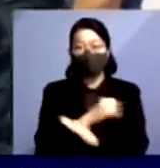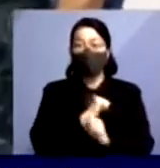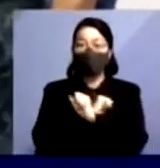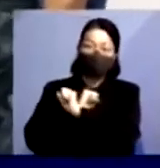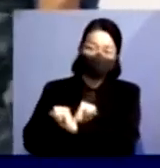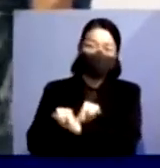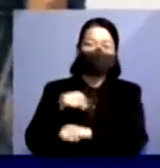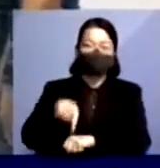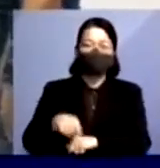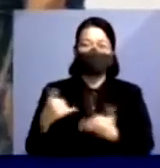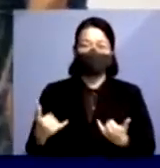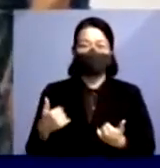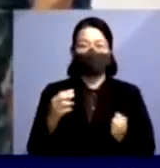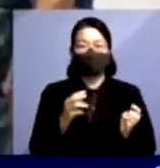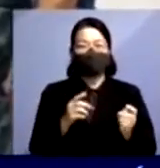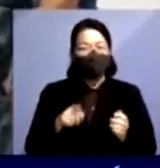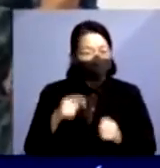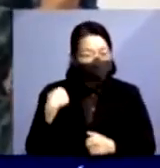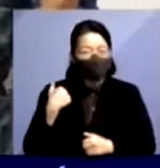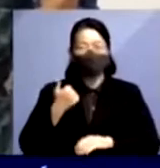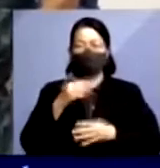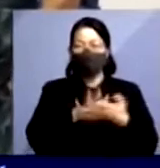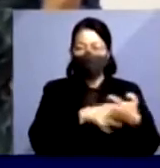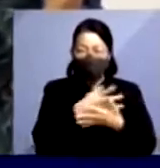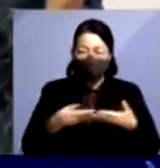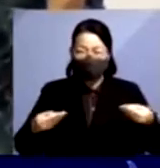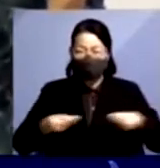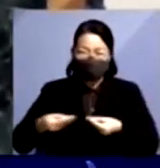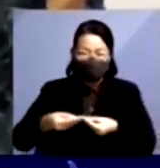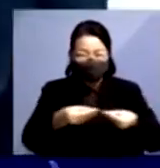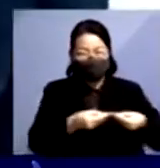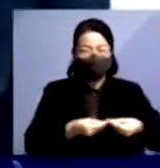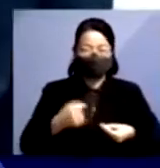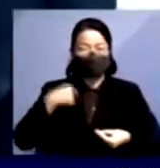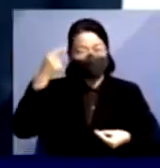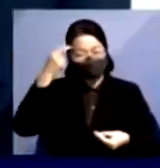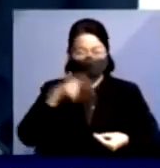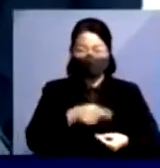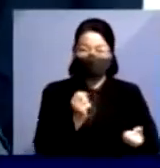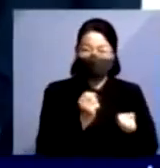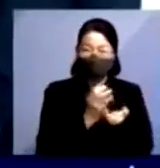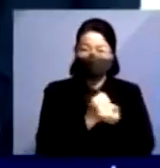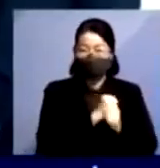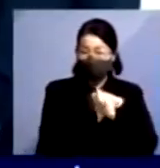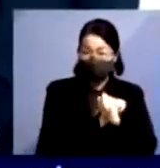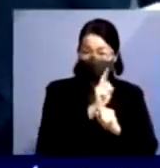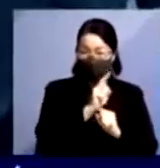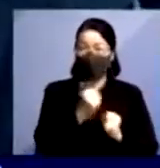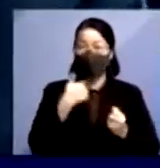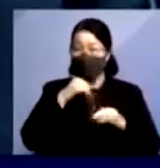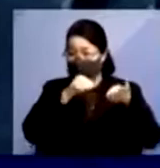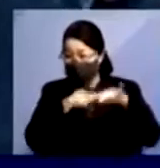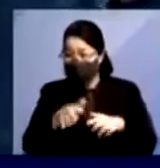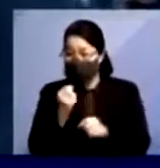าธารณภัยโดยมีแผนการจัดการฝึกป้องกันแล้วก็การบรรเทาสาธารณภัยโดยเฉพาะช่วงนี้คือต้องเป็นอุทกภัยแน่น